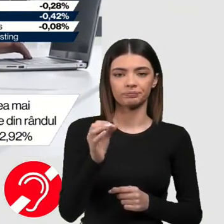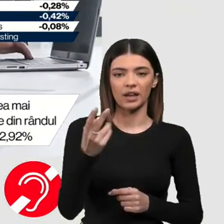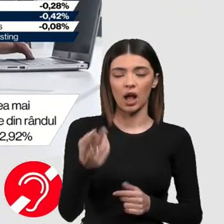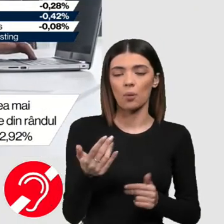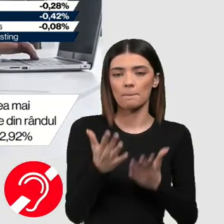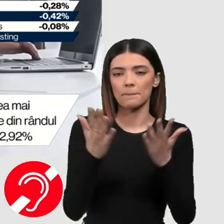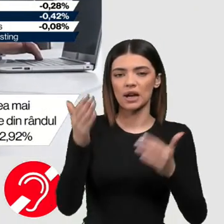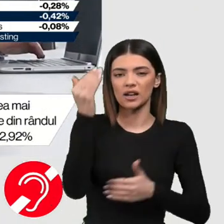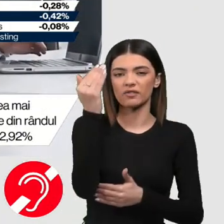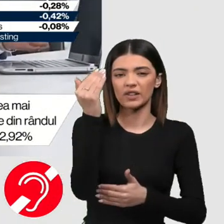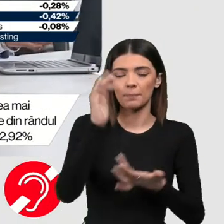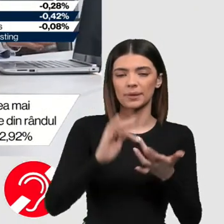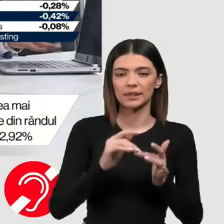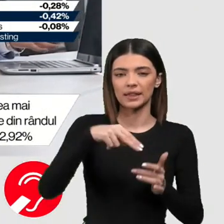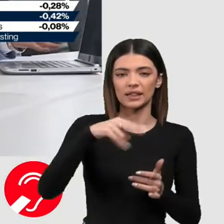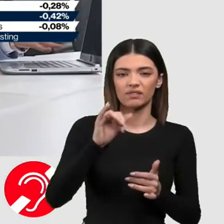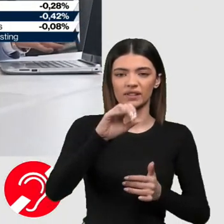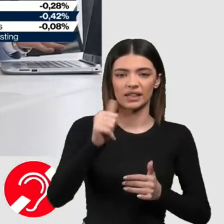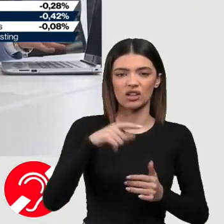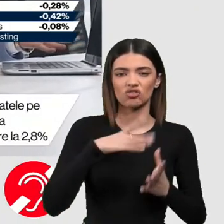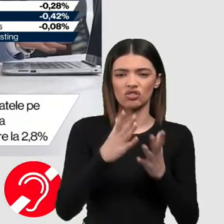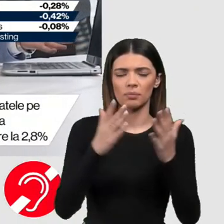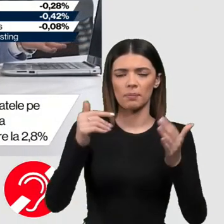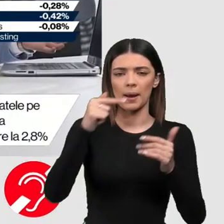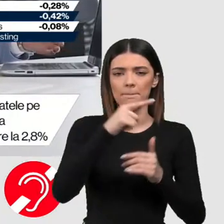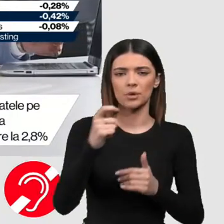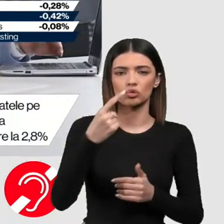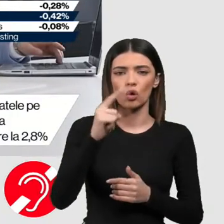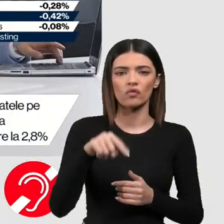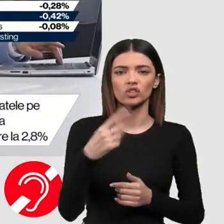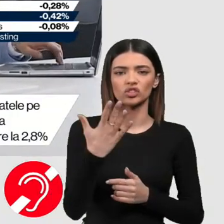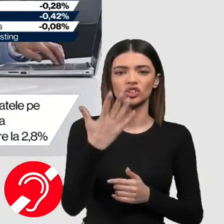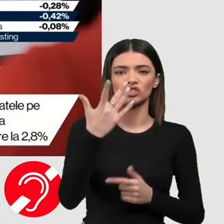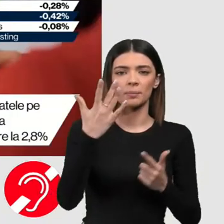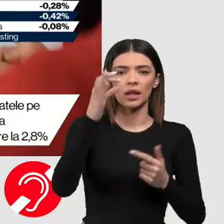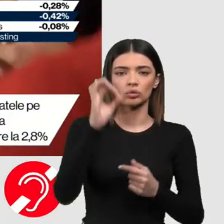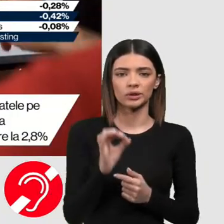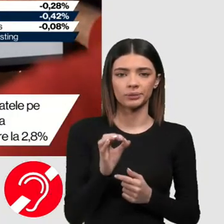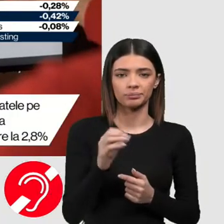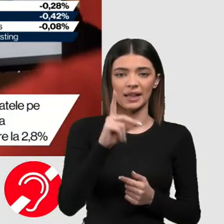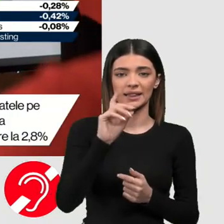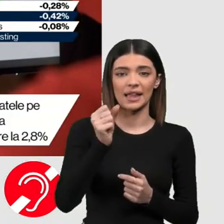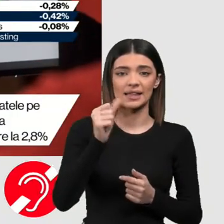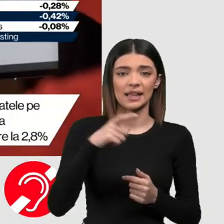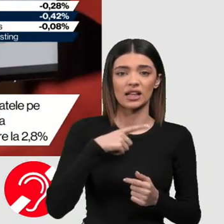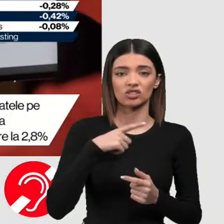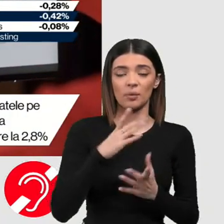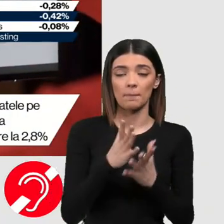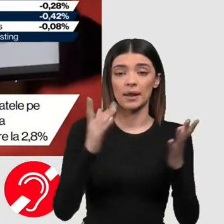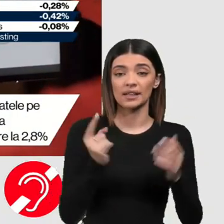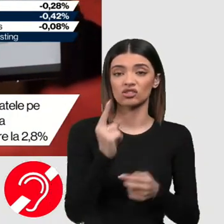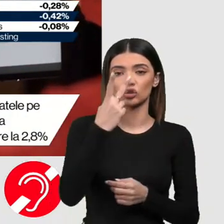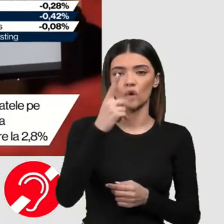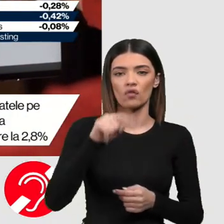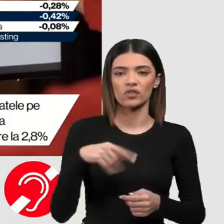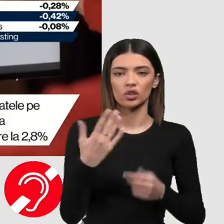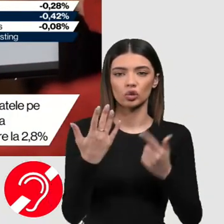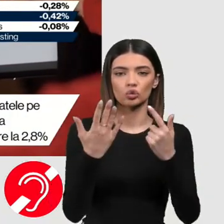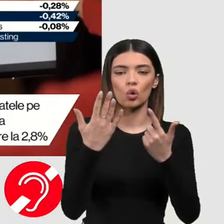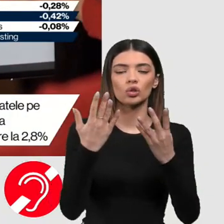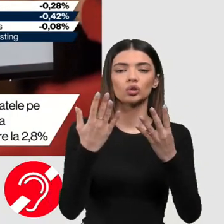0,42%. În rândul giganților tech, Nvidia are cea mai mare scădere, minus 2,57%, iar Tesla are cea mai mare creștere,